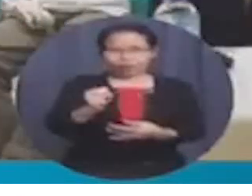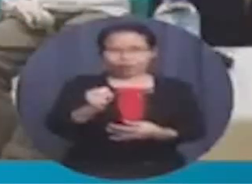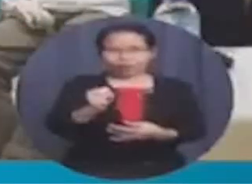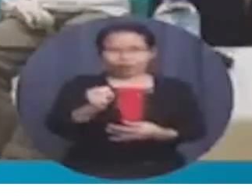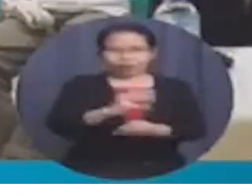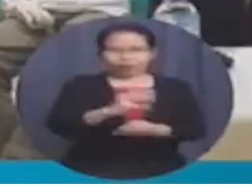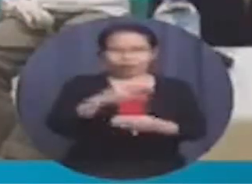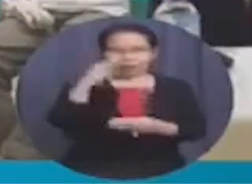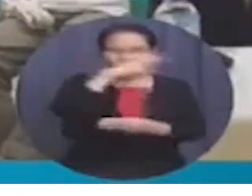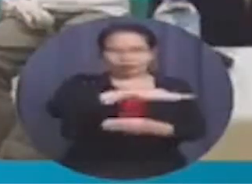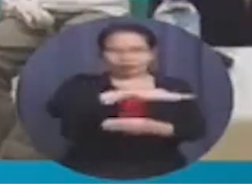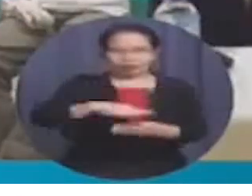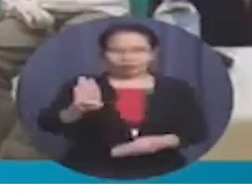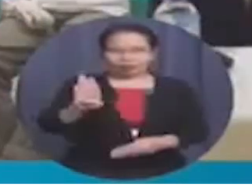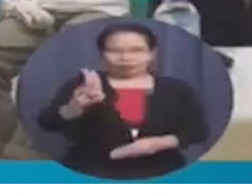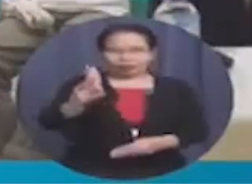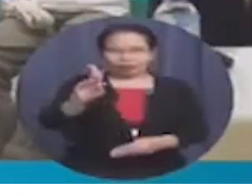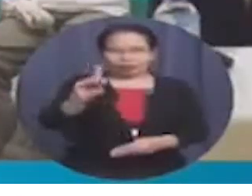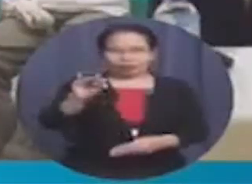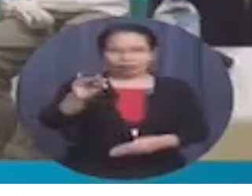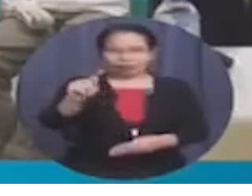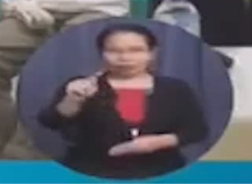ang imbento ng mga Buddhist, na Buddhism,